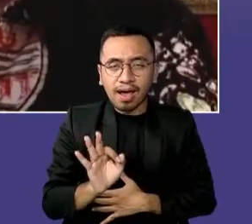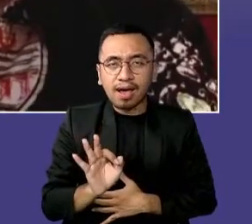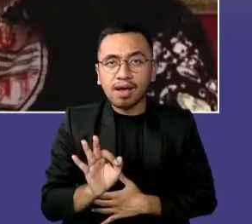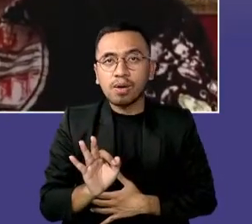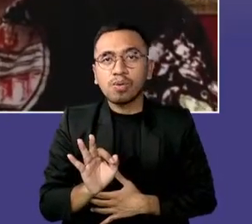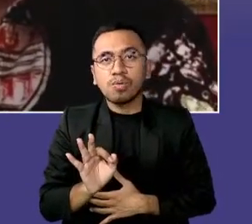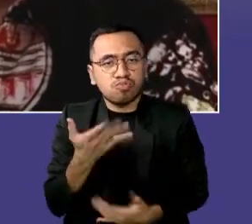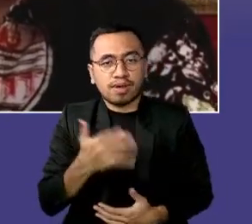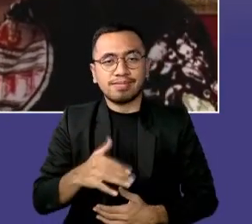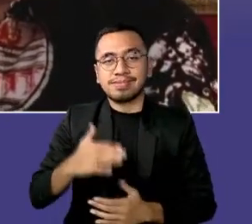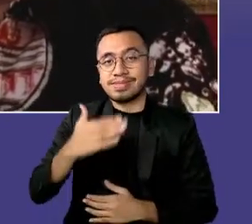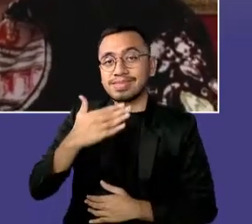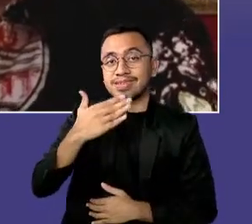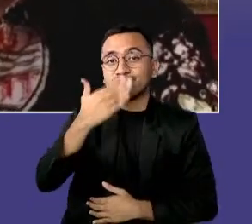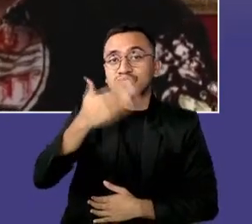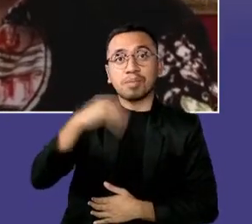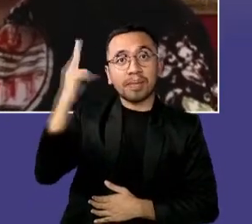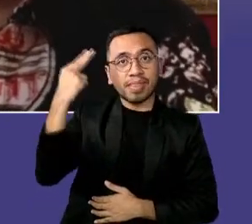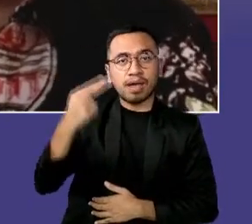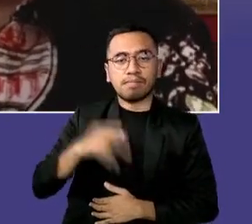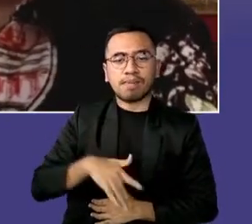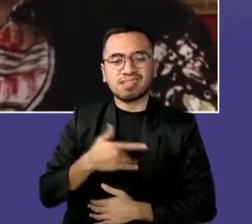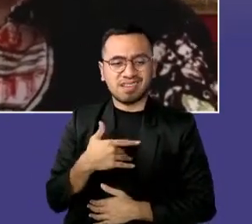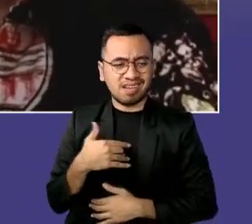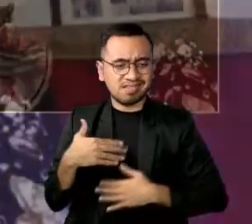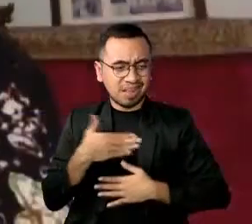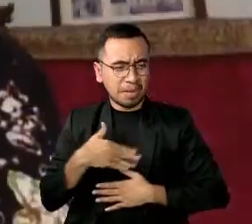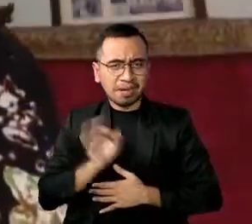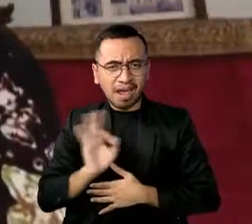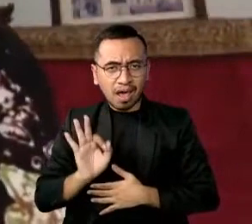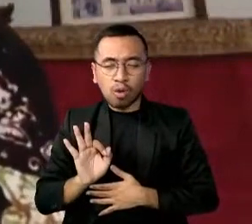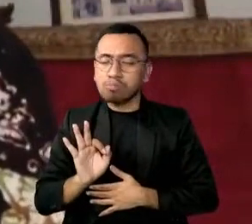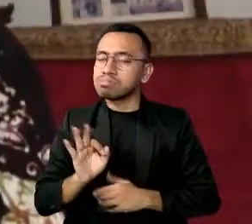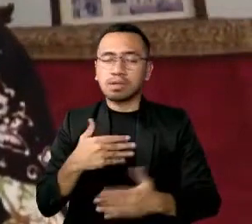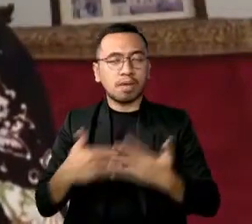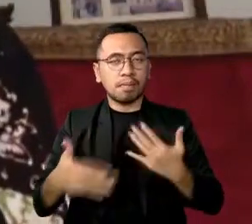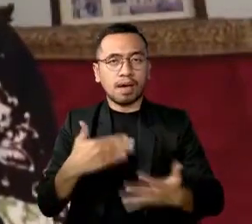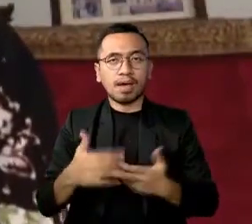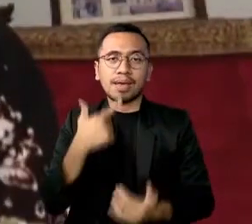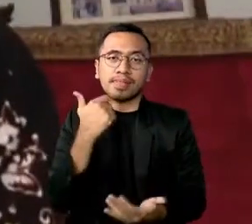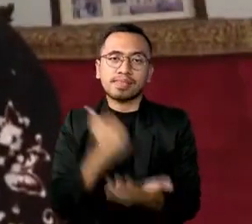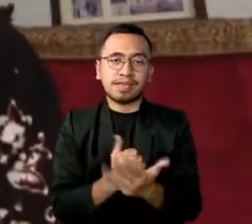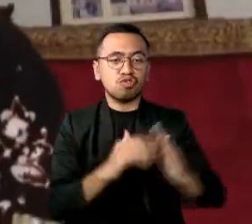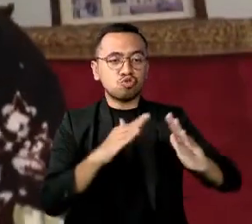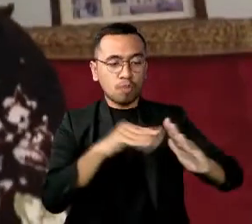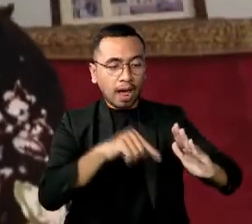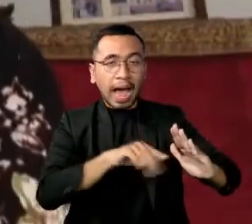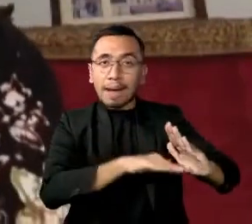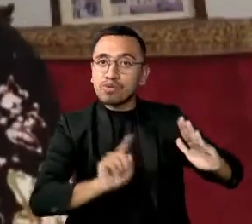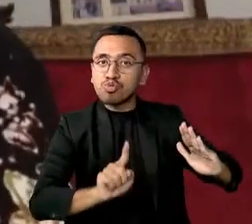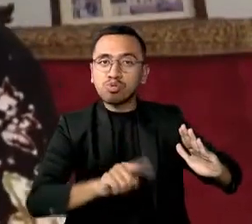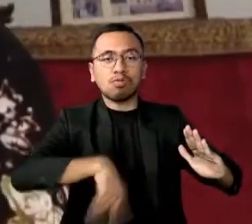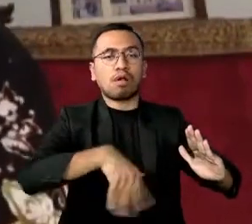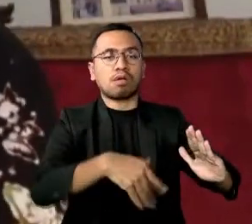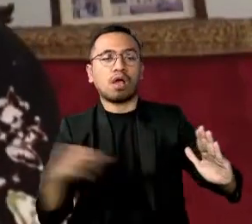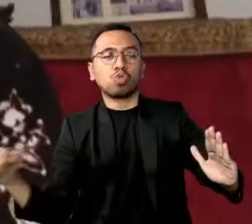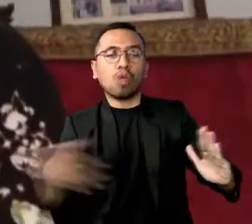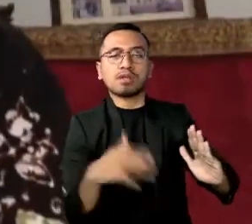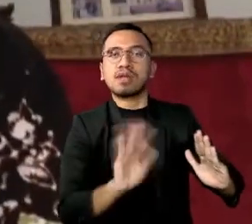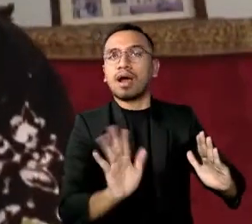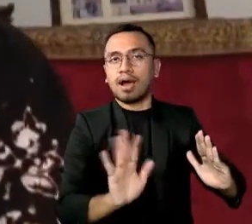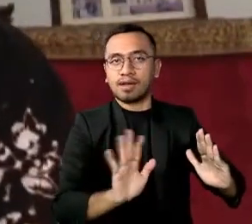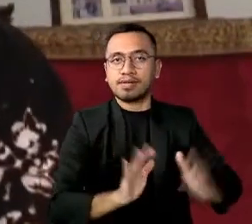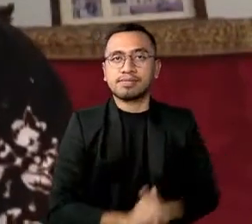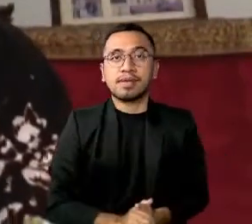Artinya kita bisa membebaskan diri untuk tidak menularkan orang lain khususnya kalau di